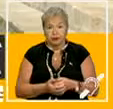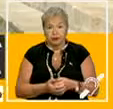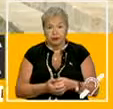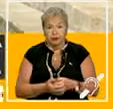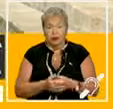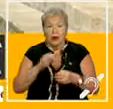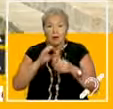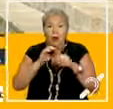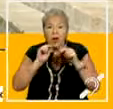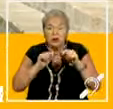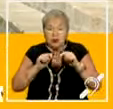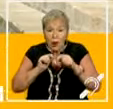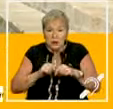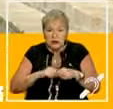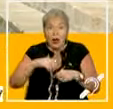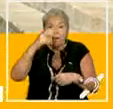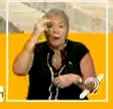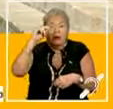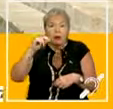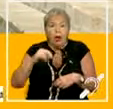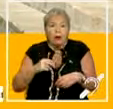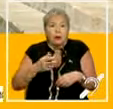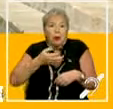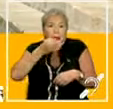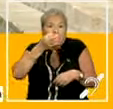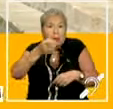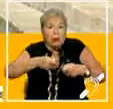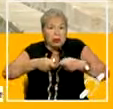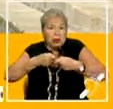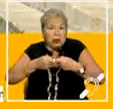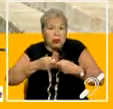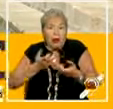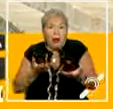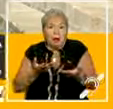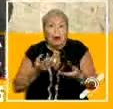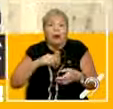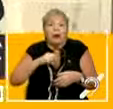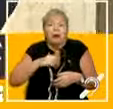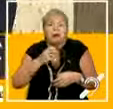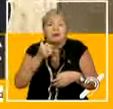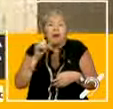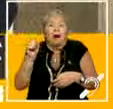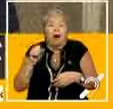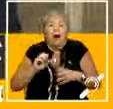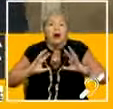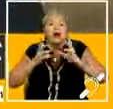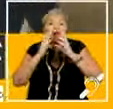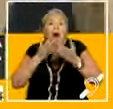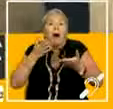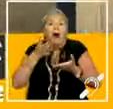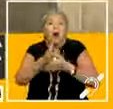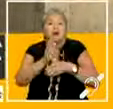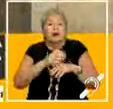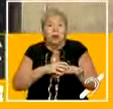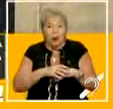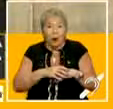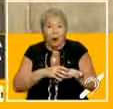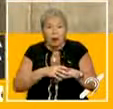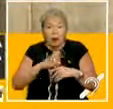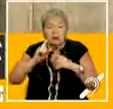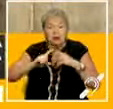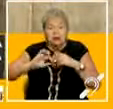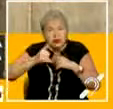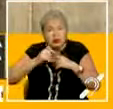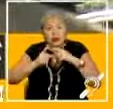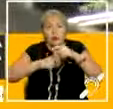în acest moment mesajul pe care liderii de sindicat au vrut să-l transmită este acela că greva continuă și în următoarea